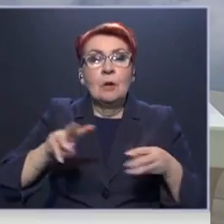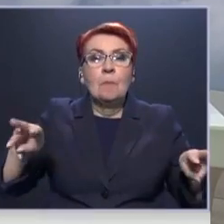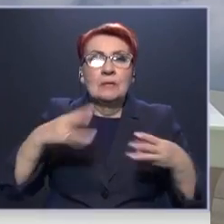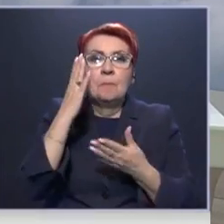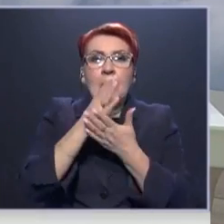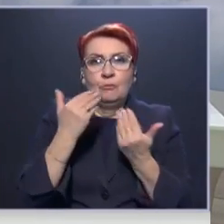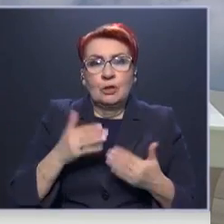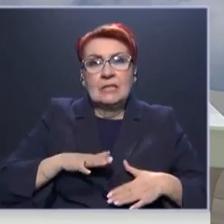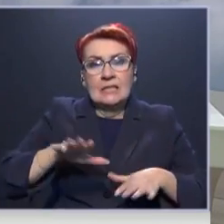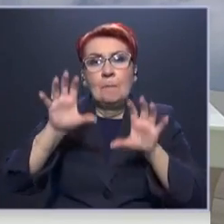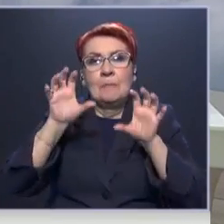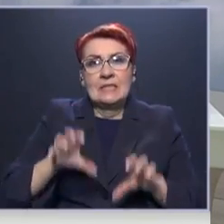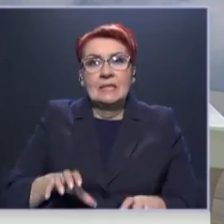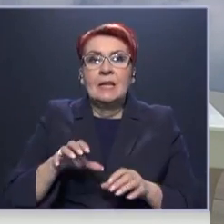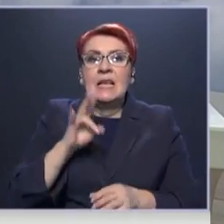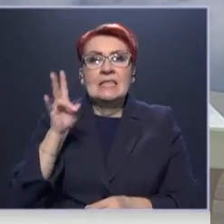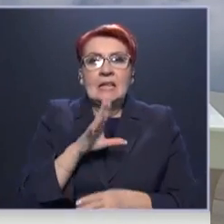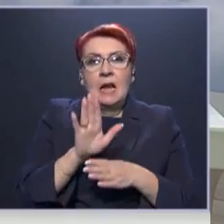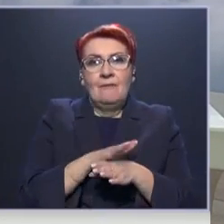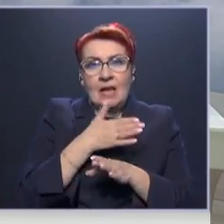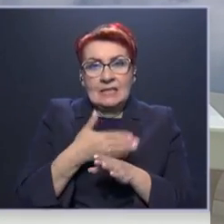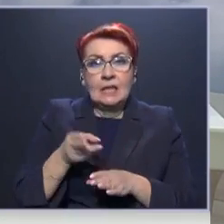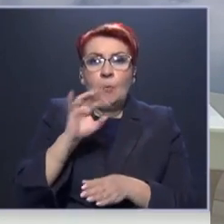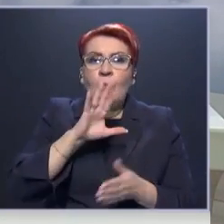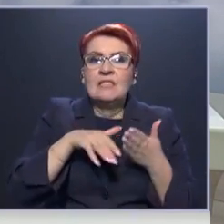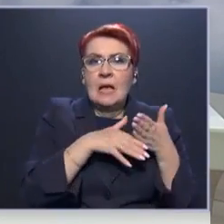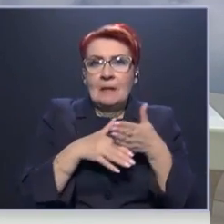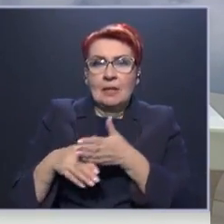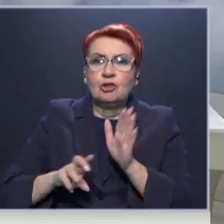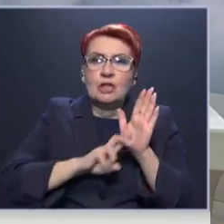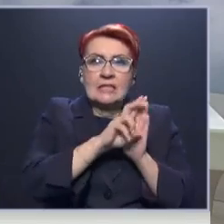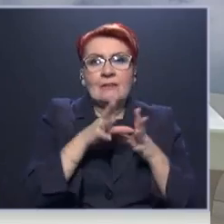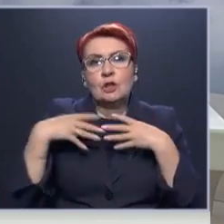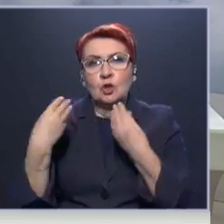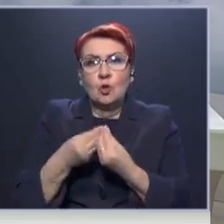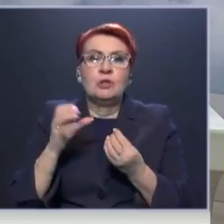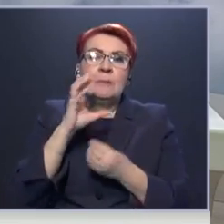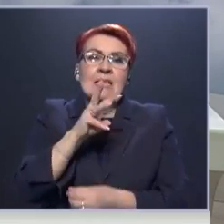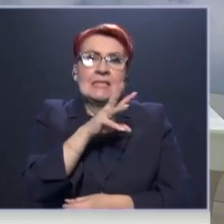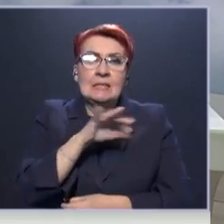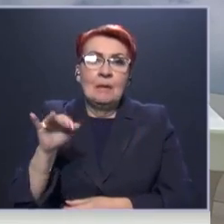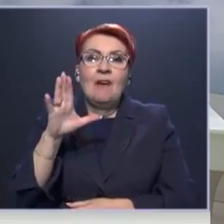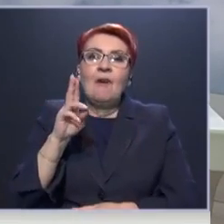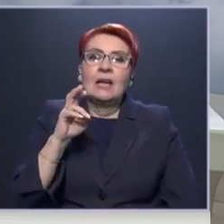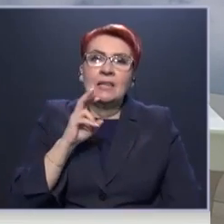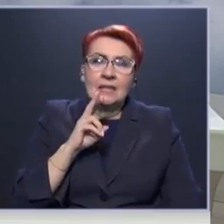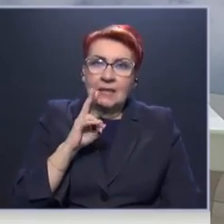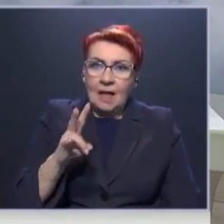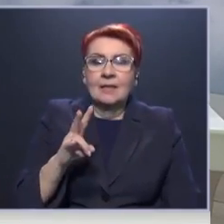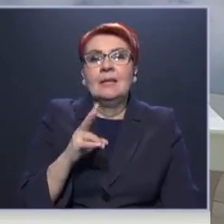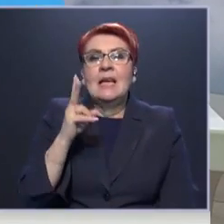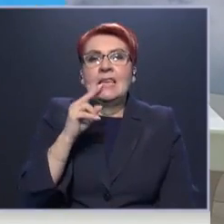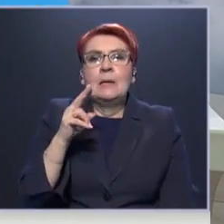Прямо сейчас заместитель председателя синодального отдела по взаимоотношениям церкви с обществом и СМИ Вахтанг Владимирович